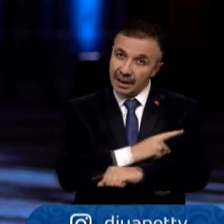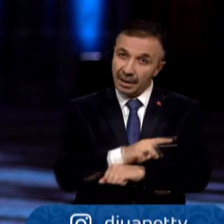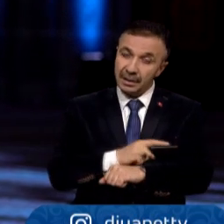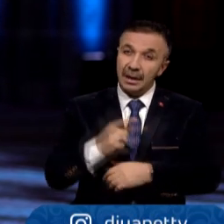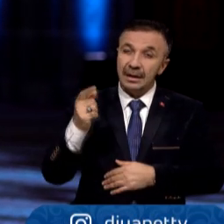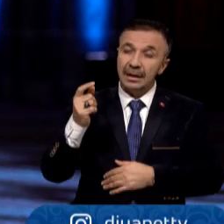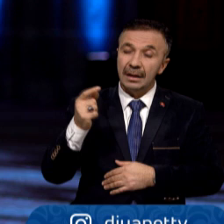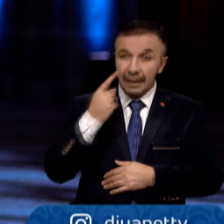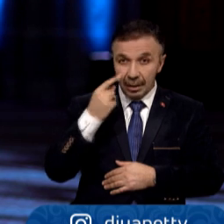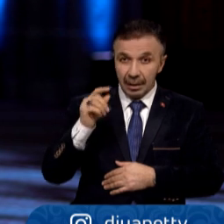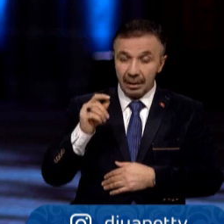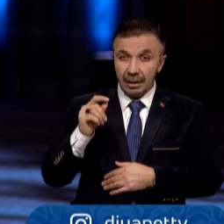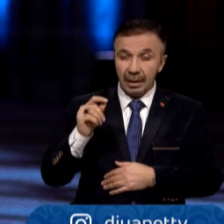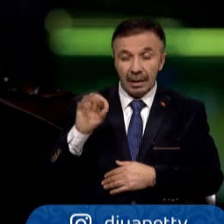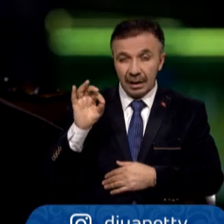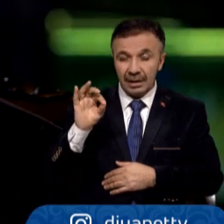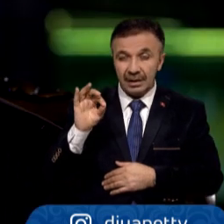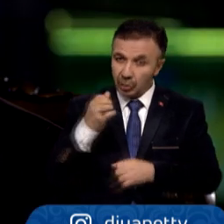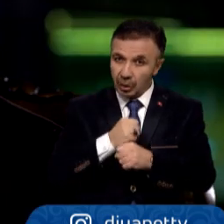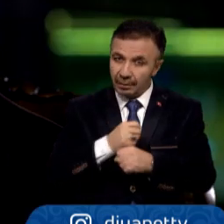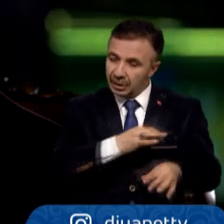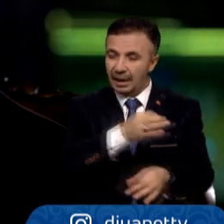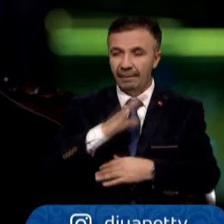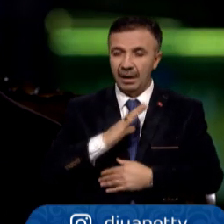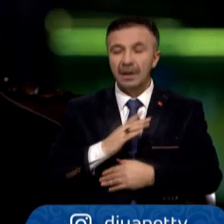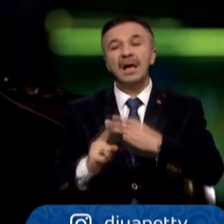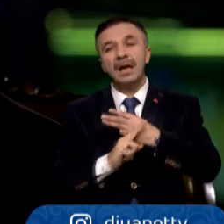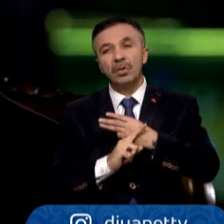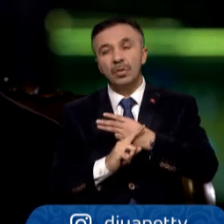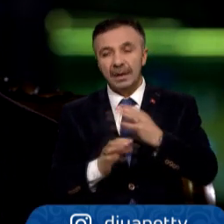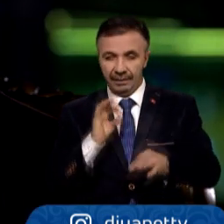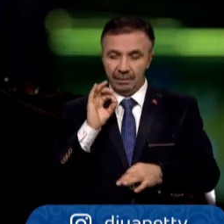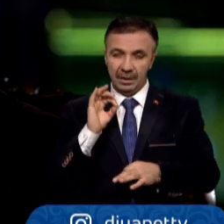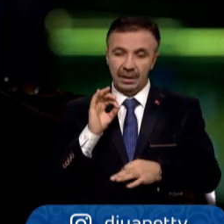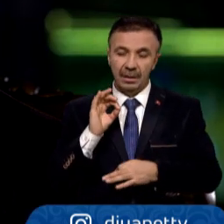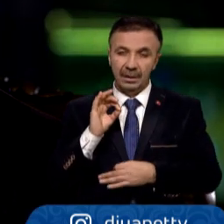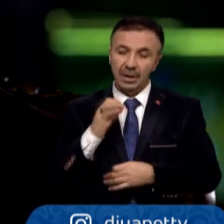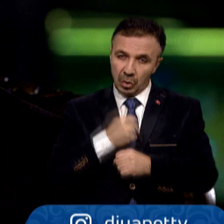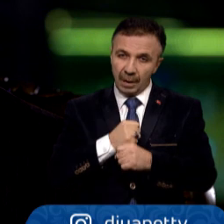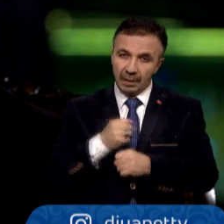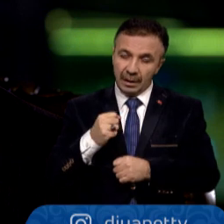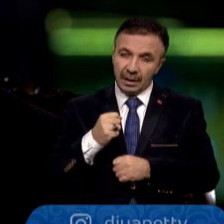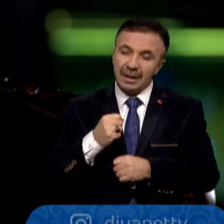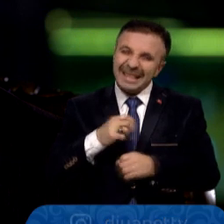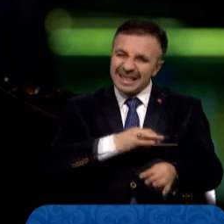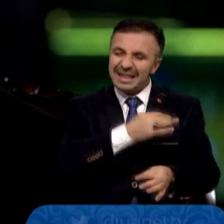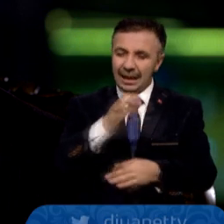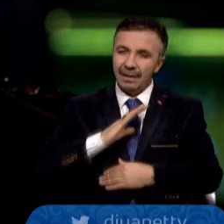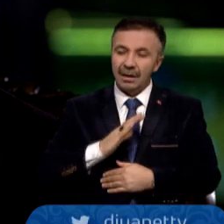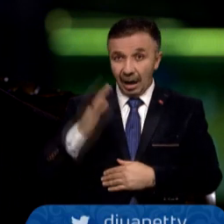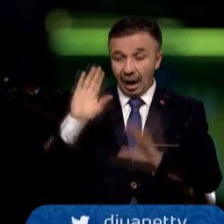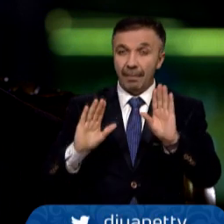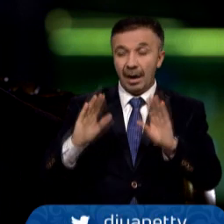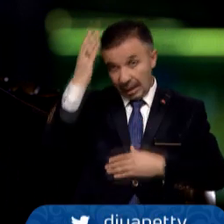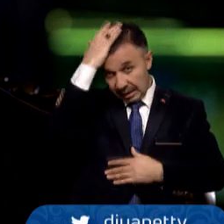zamanında beytülmalın görevlileri var o Ebu Bekir Efendimiz zamanında da görevlileri var ama Hazreti